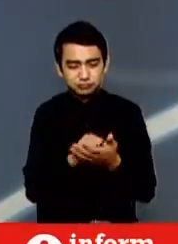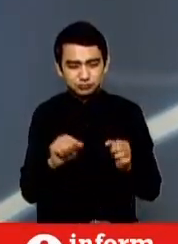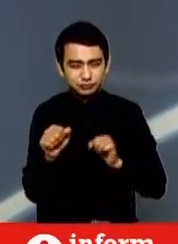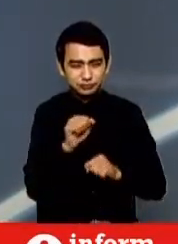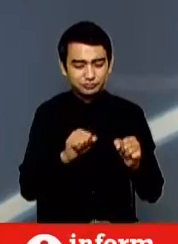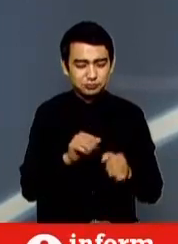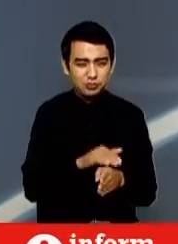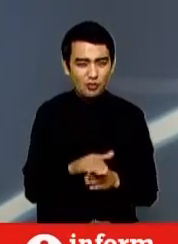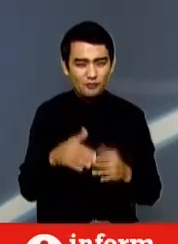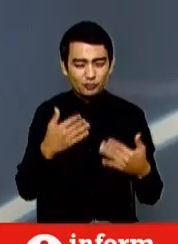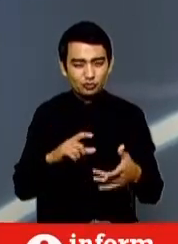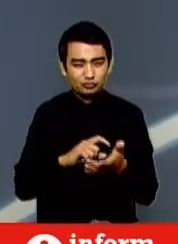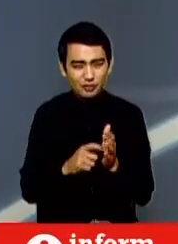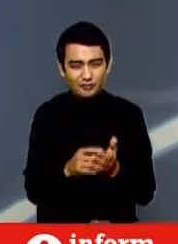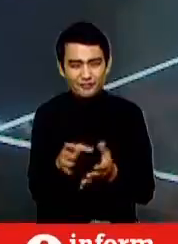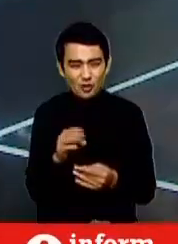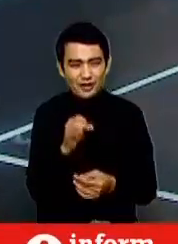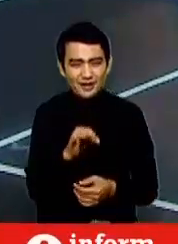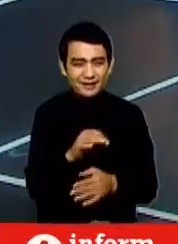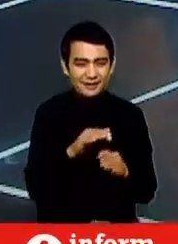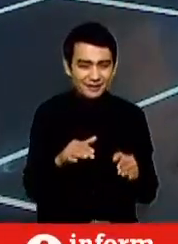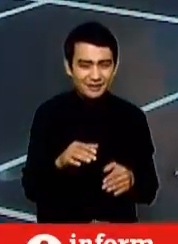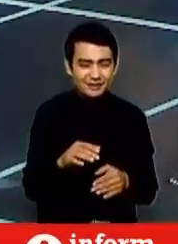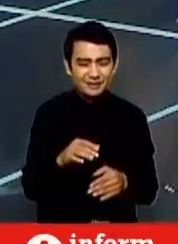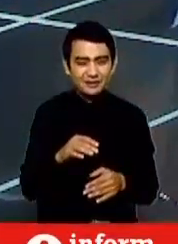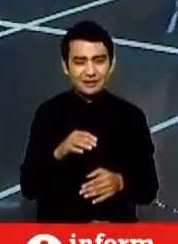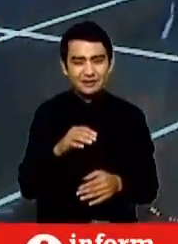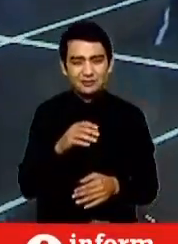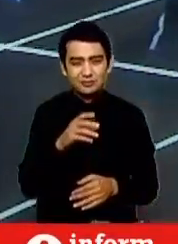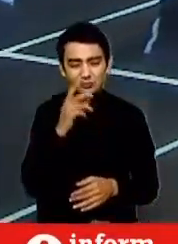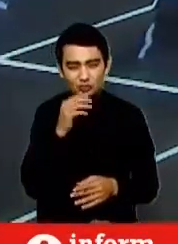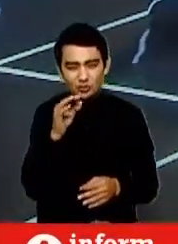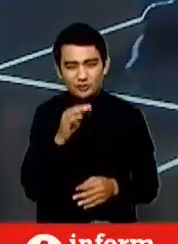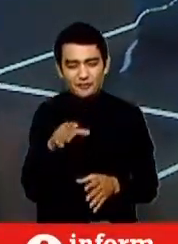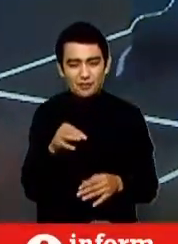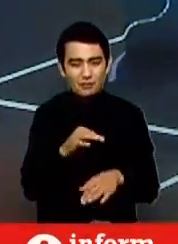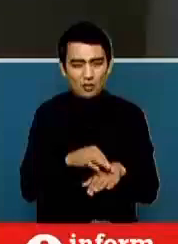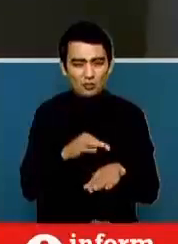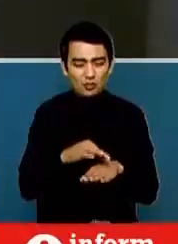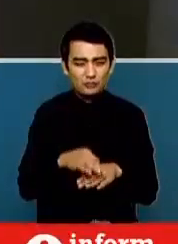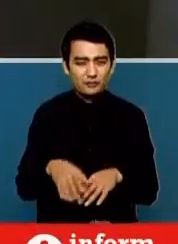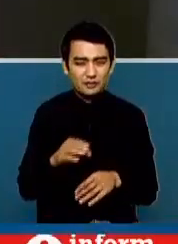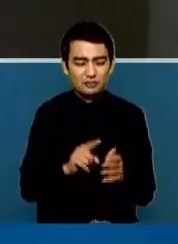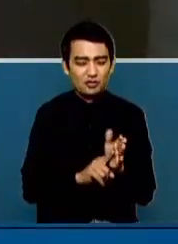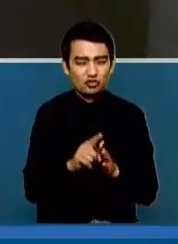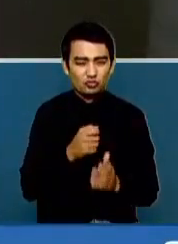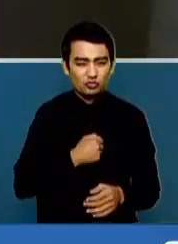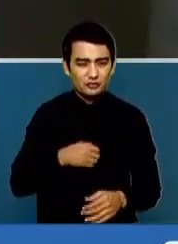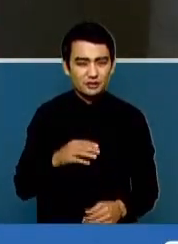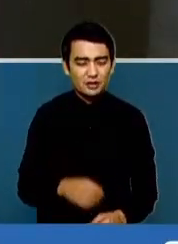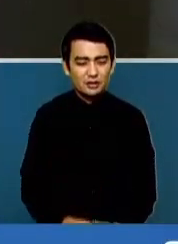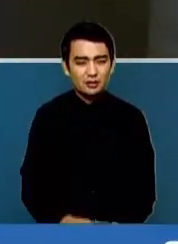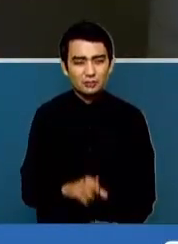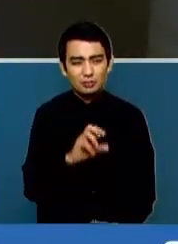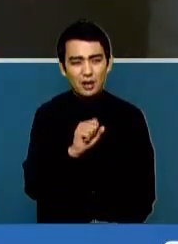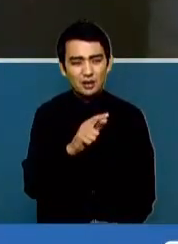жұмыстарын жүргізген. Содан кейін ұл-қыздар бірінен кейін бірі ауыра бастады дейді ашулы ата-аналар. Балдаурен балабақшасының